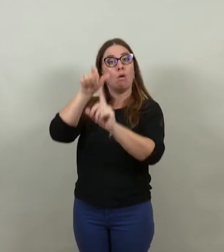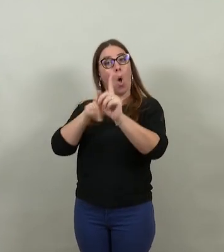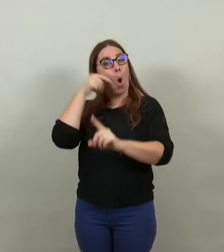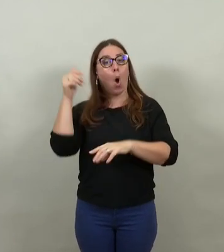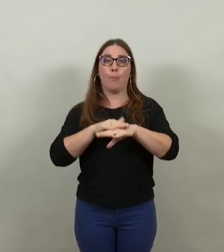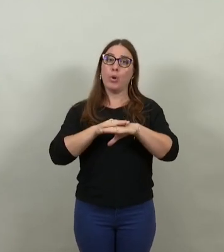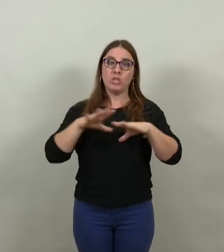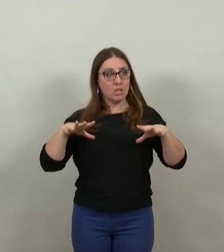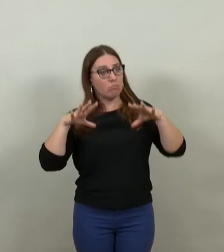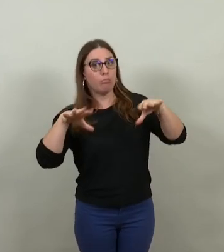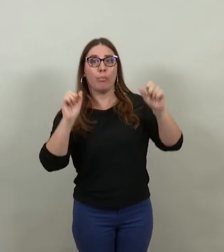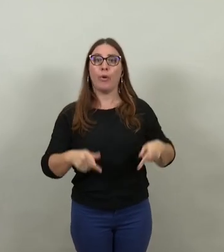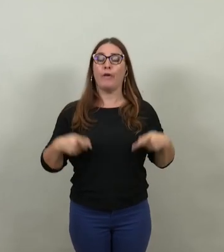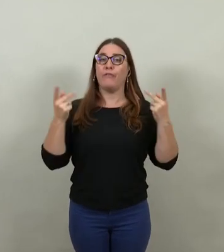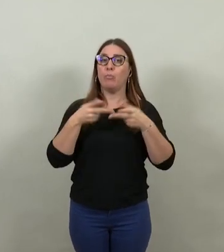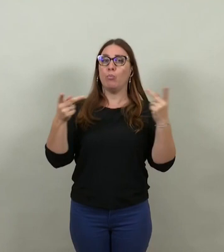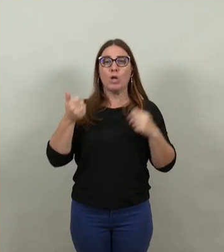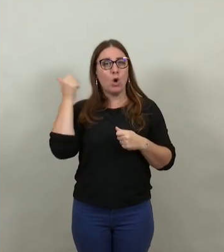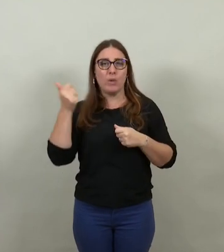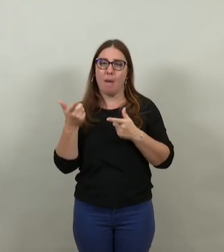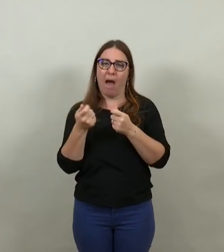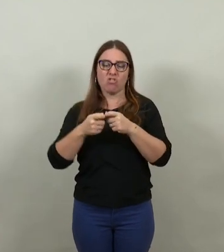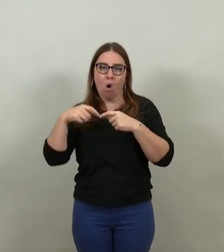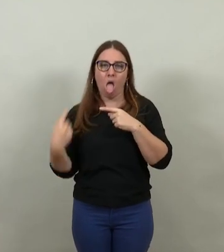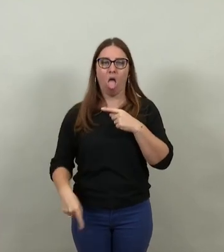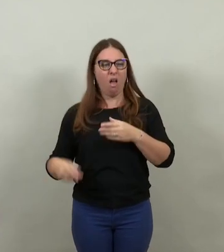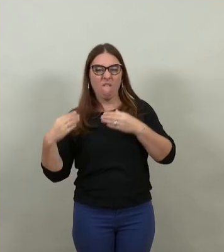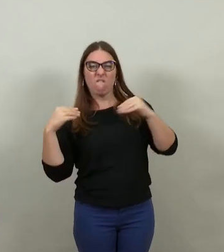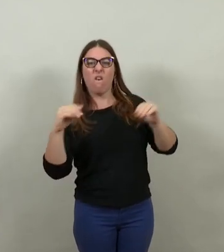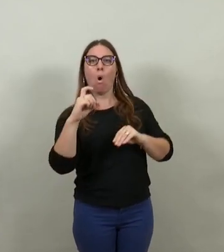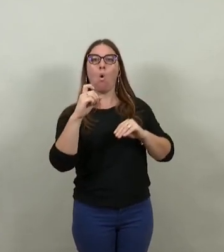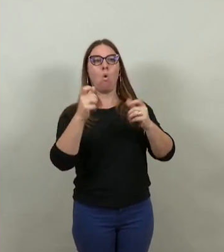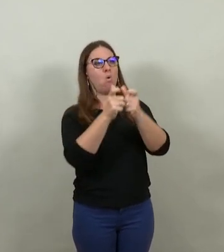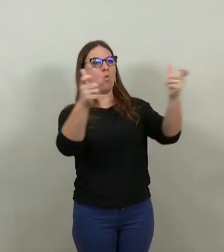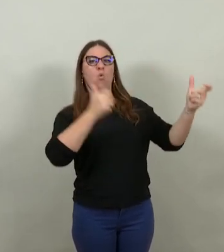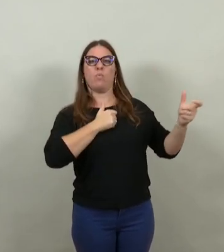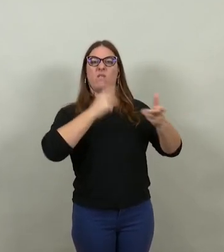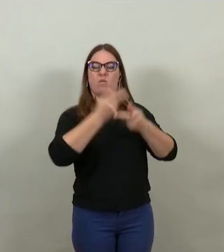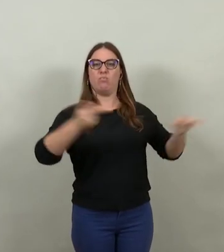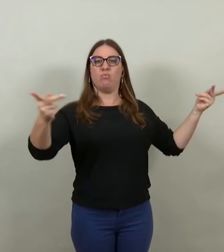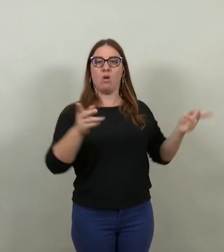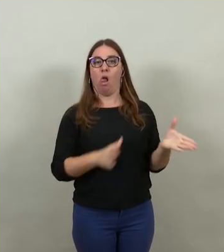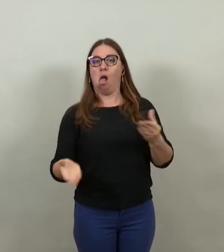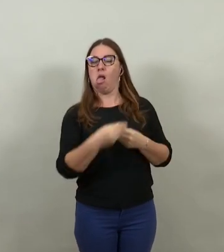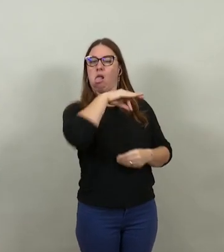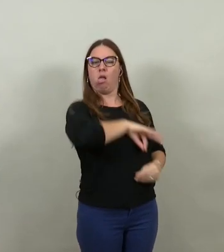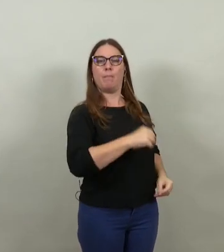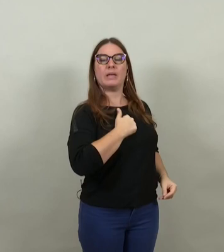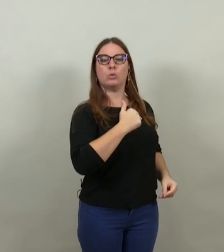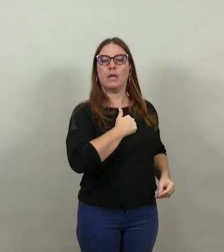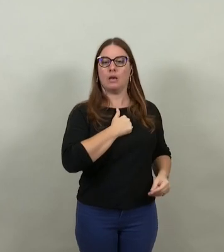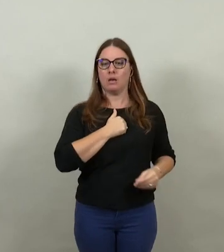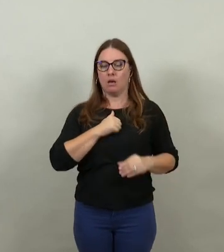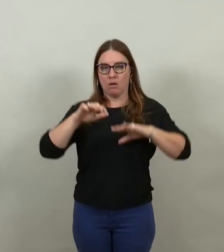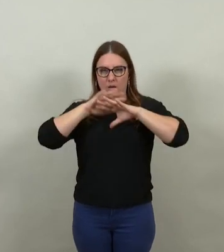nouveau participer à la vie publique de la ville qui la ruine en vendant le service public de l'eau à un grand groupe privé pour son intérêt personnel cette situation